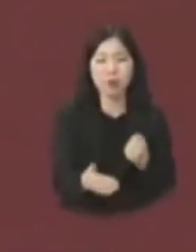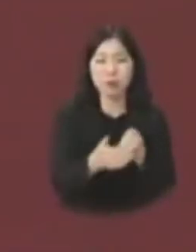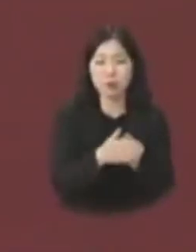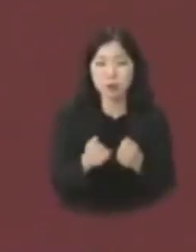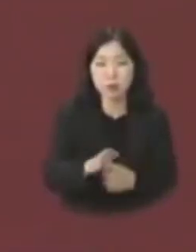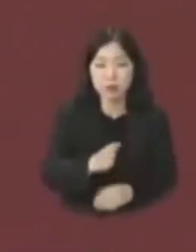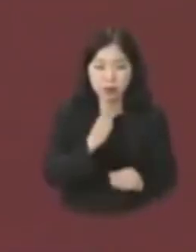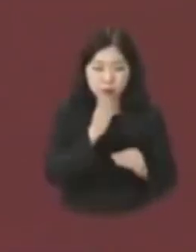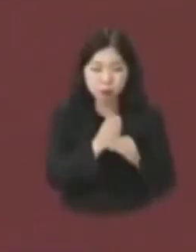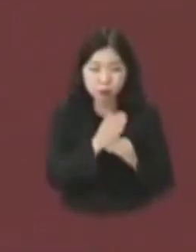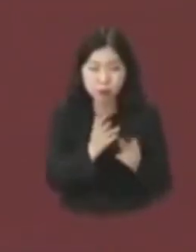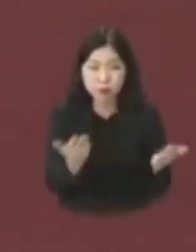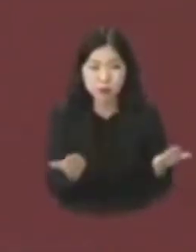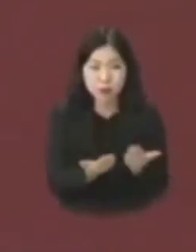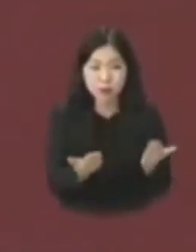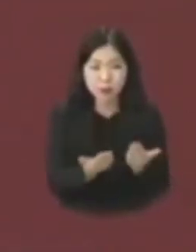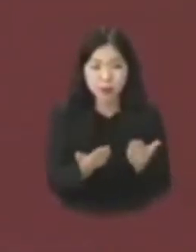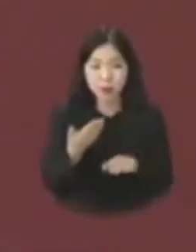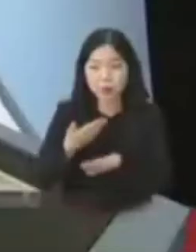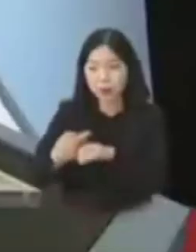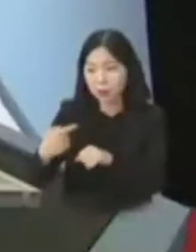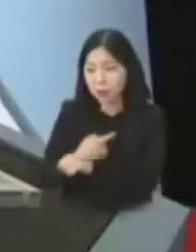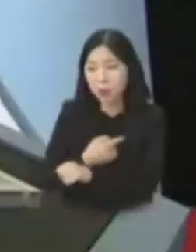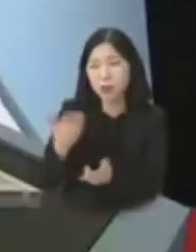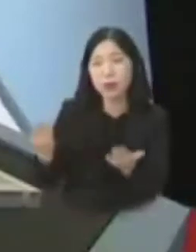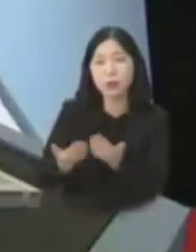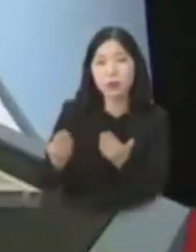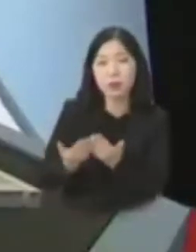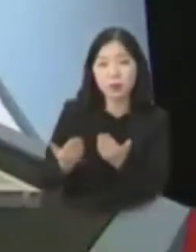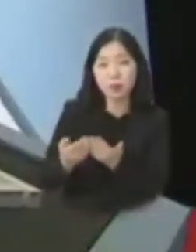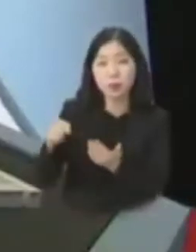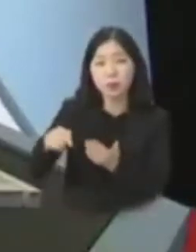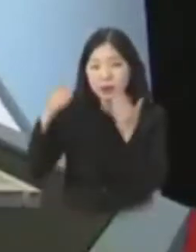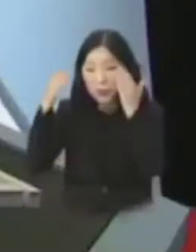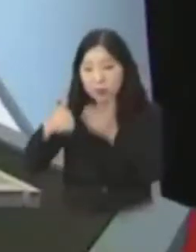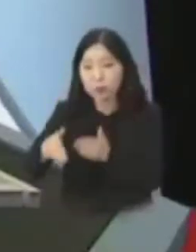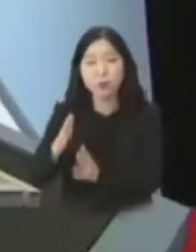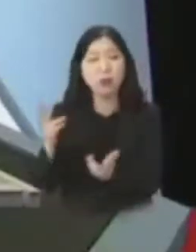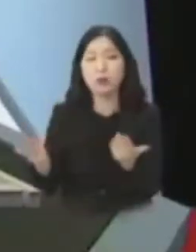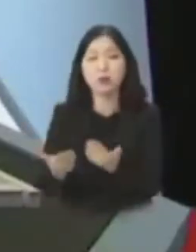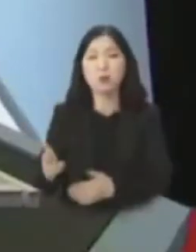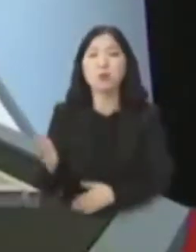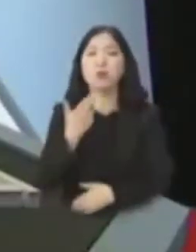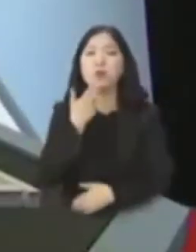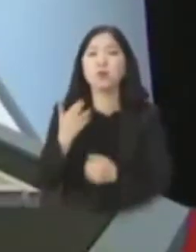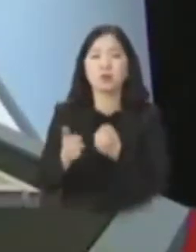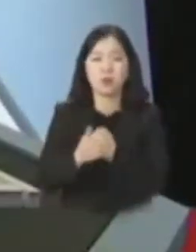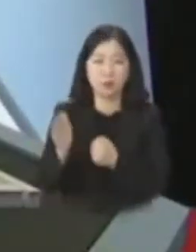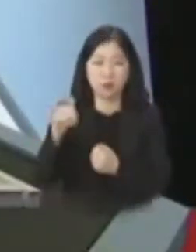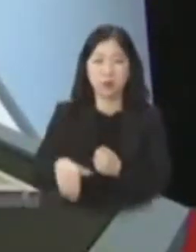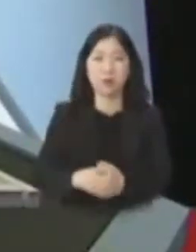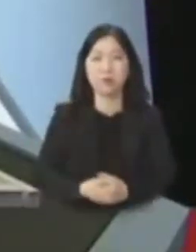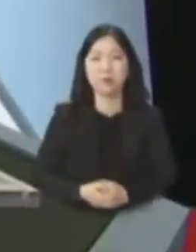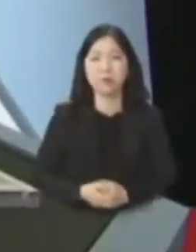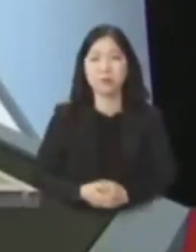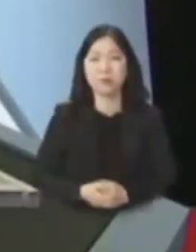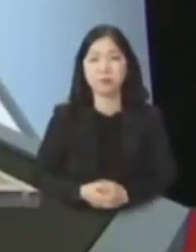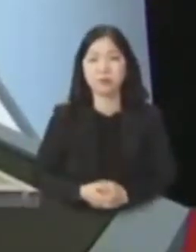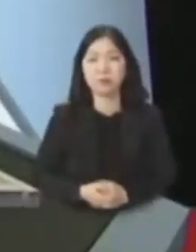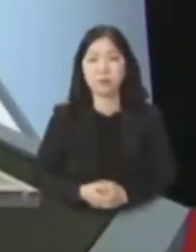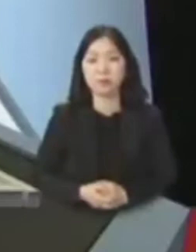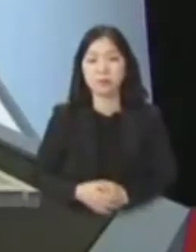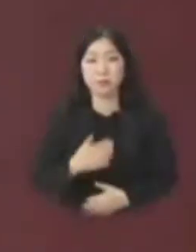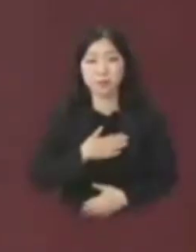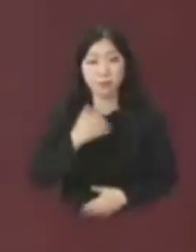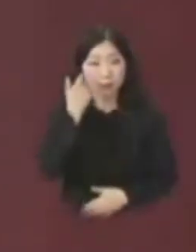주력산업을 대구에서 키우지 못했다. 앞으로 주력산업을 키워야 한다. 우선 그것부터 말씀을 드립니다. 아니, 제가